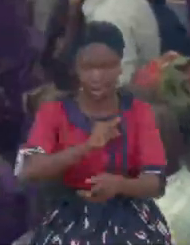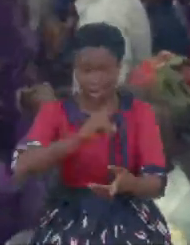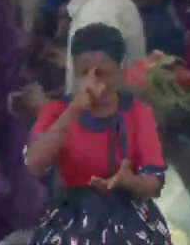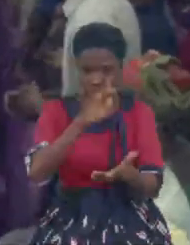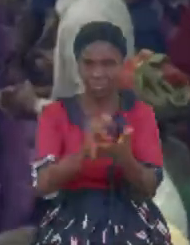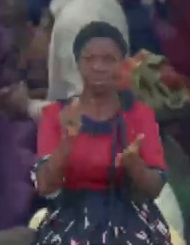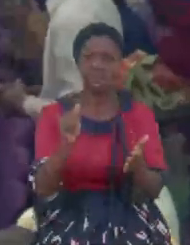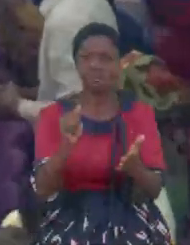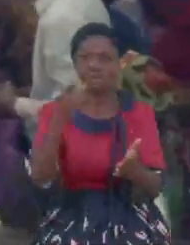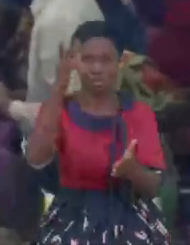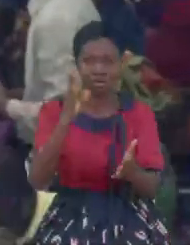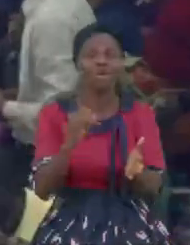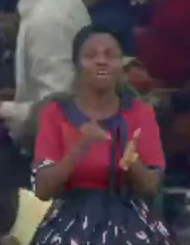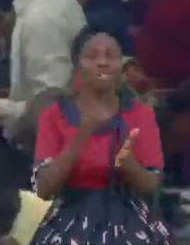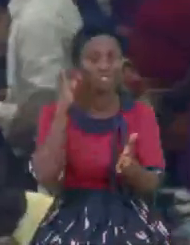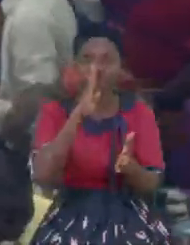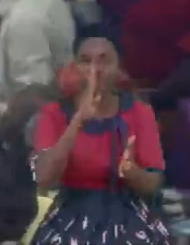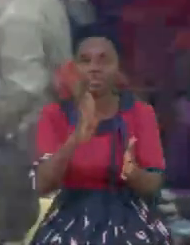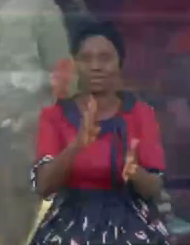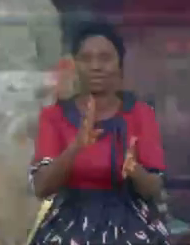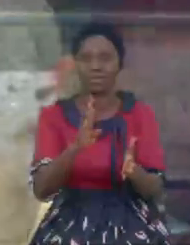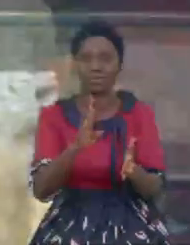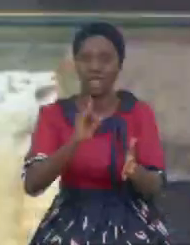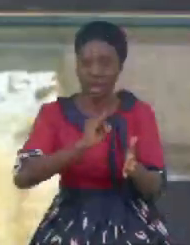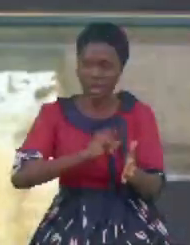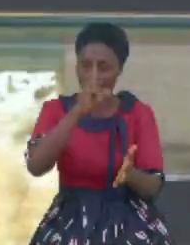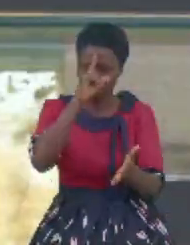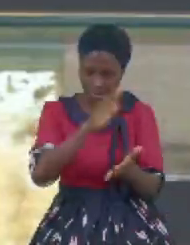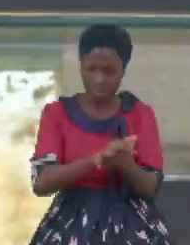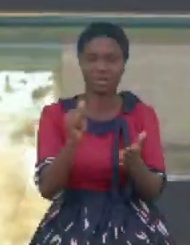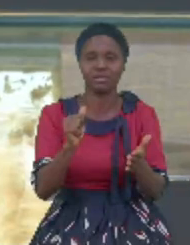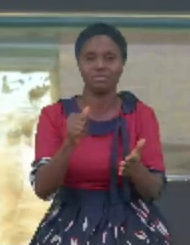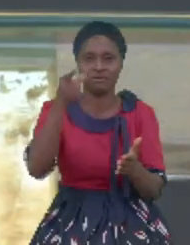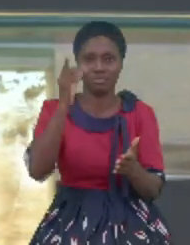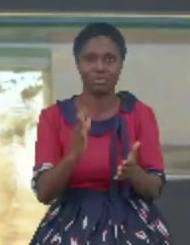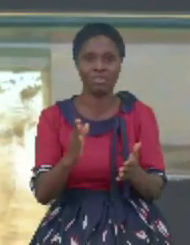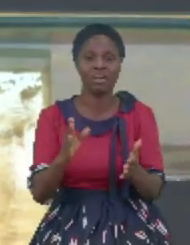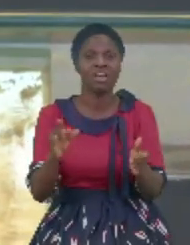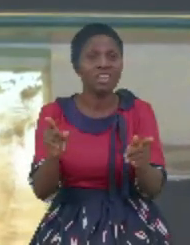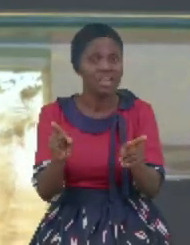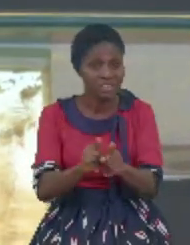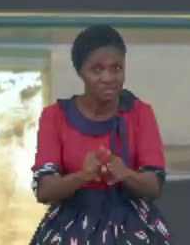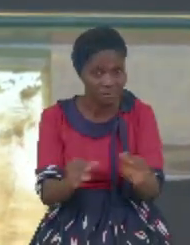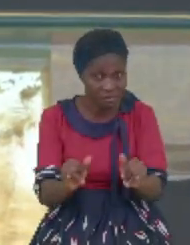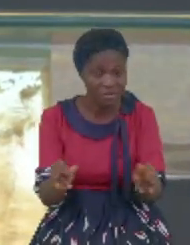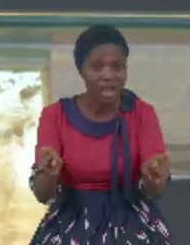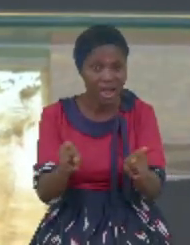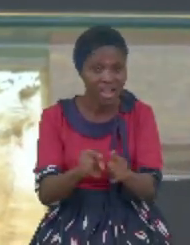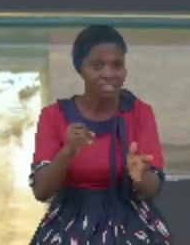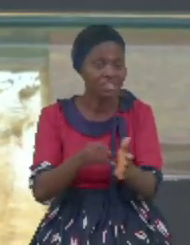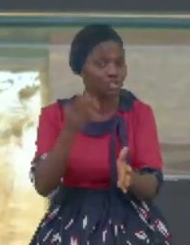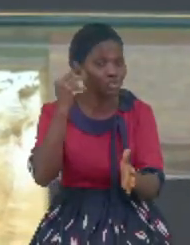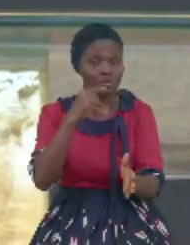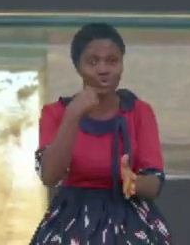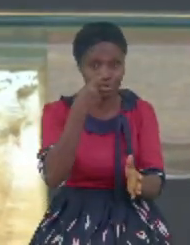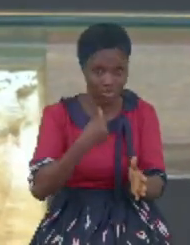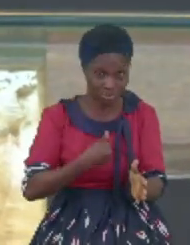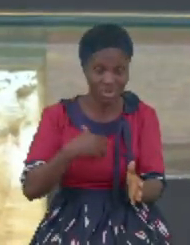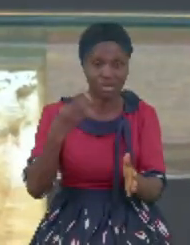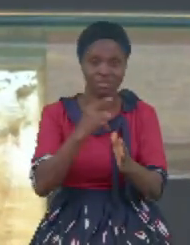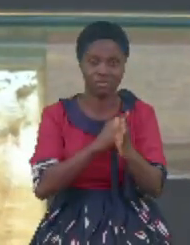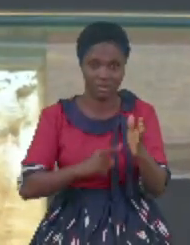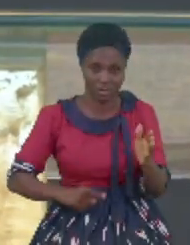Je crois au Seigneur qu'il en sera. Crois au Seigneur qu'il en sera. Comme cela t'a été dit, comme cela m'a